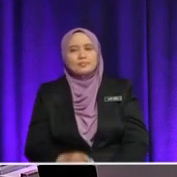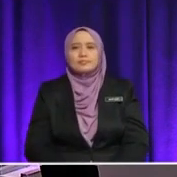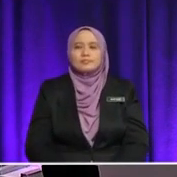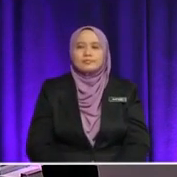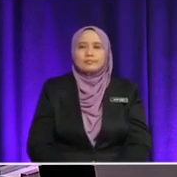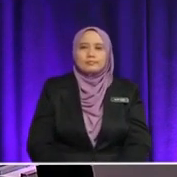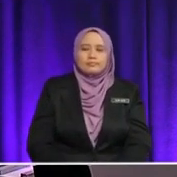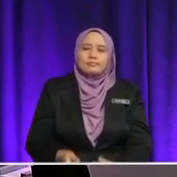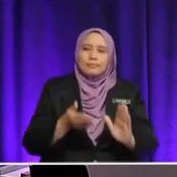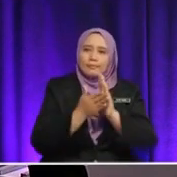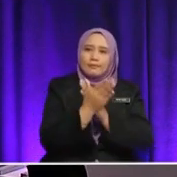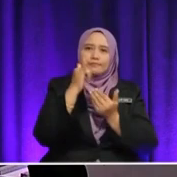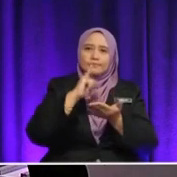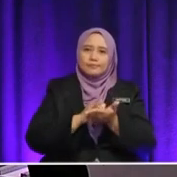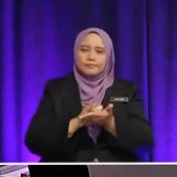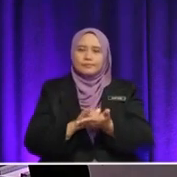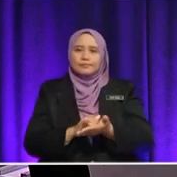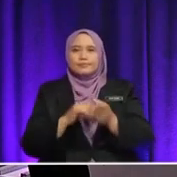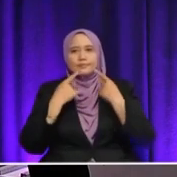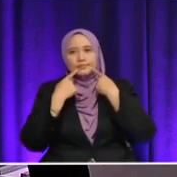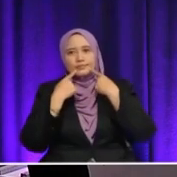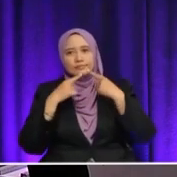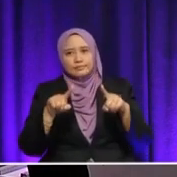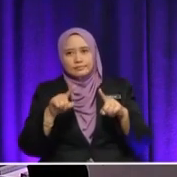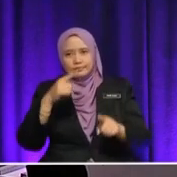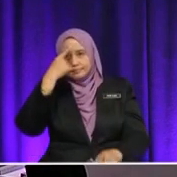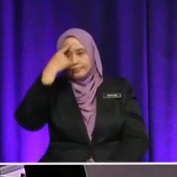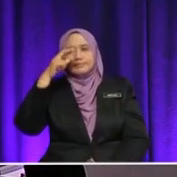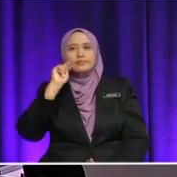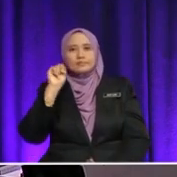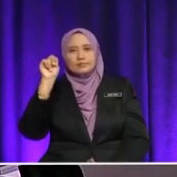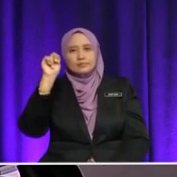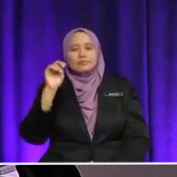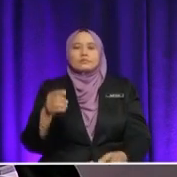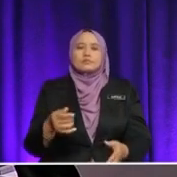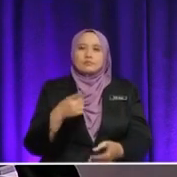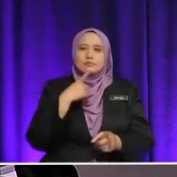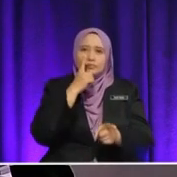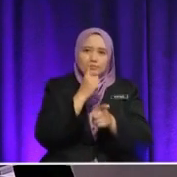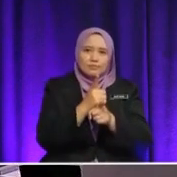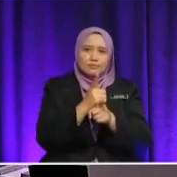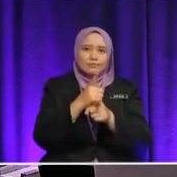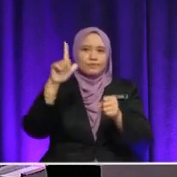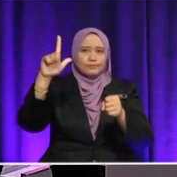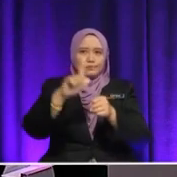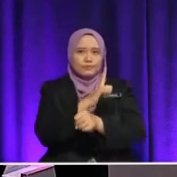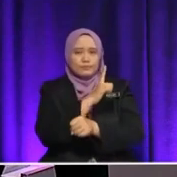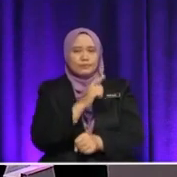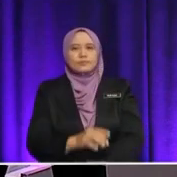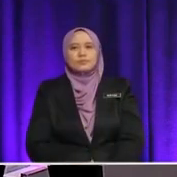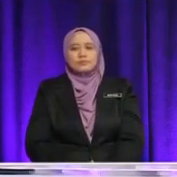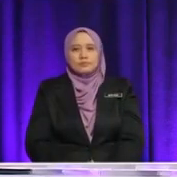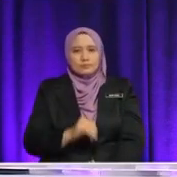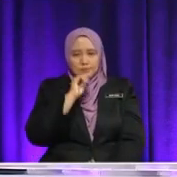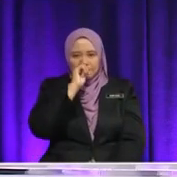dibacanya menepati teknik Bagaimana menjawab soalan Suto dan esei berbentuk capai iya oke nggak